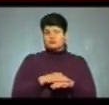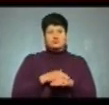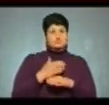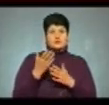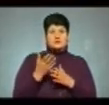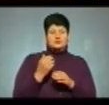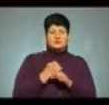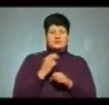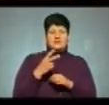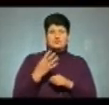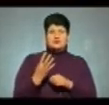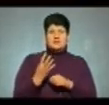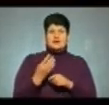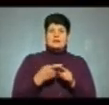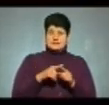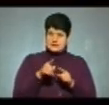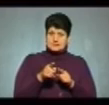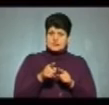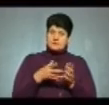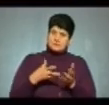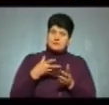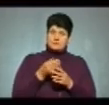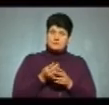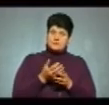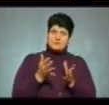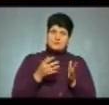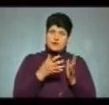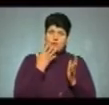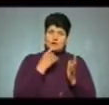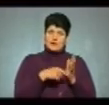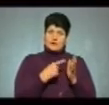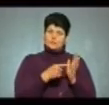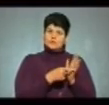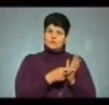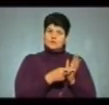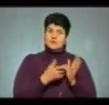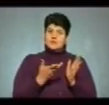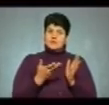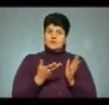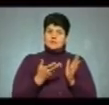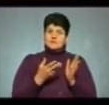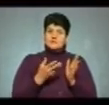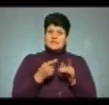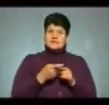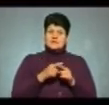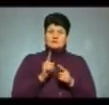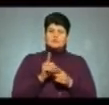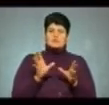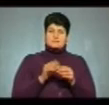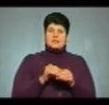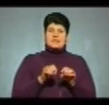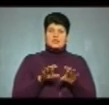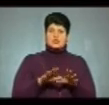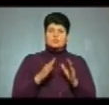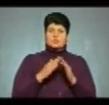вам налаштуємо на 24 градуси. Але за це, будь ласка, платіть по тепловому лічильнику і платіть за 24 градуси. Відповідно, це мусить бути спільне рішення.